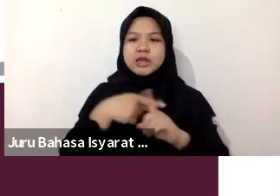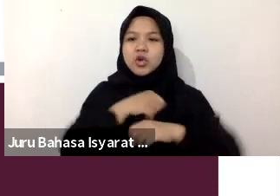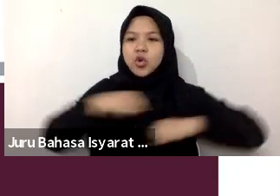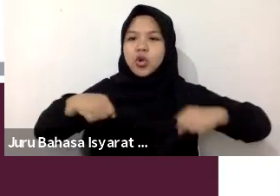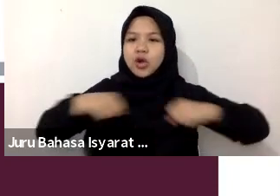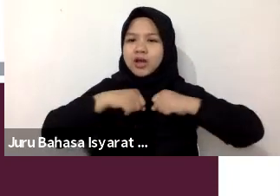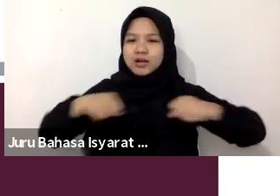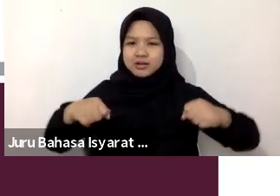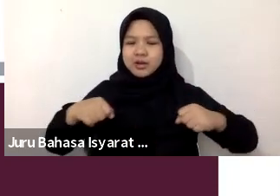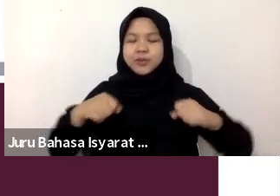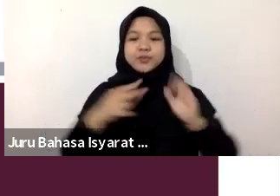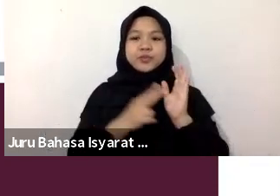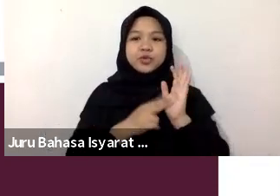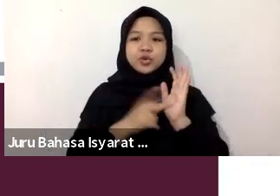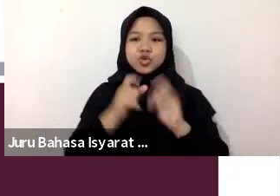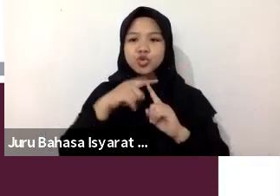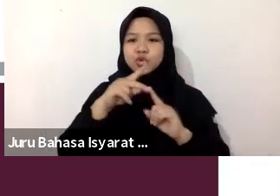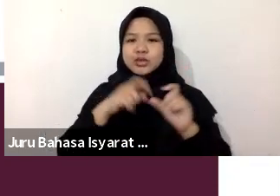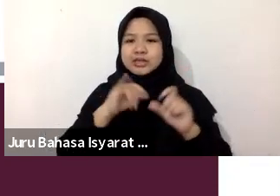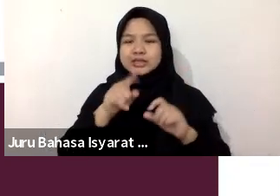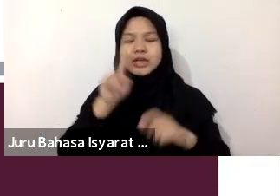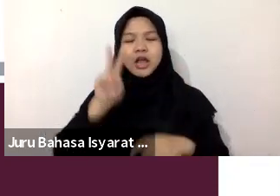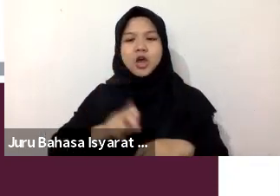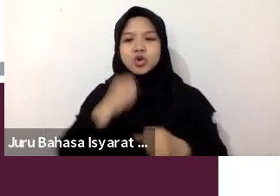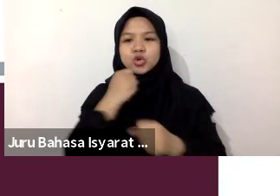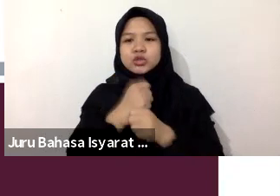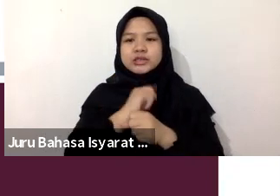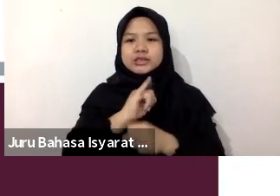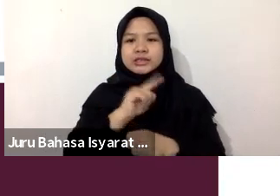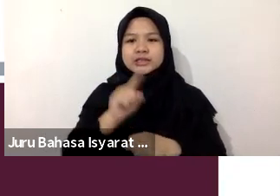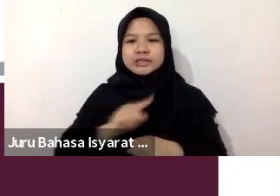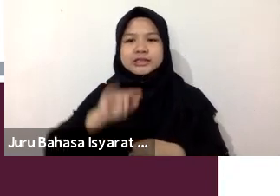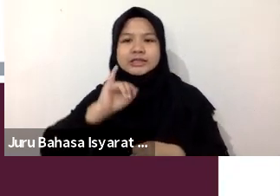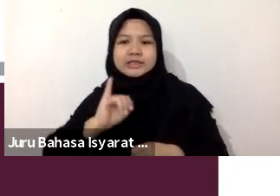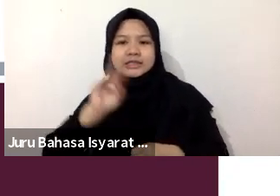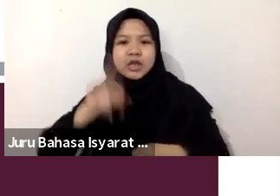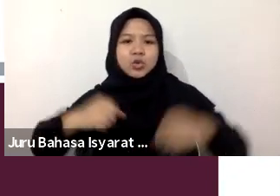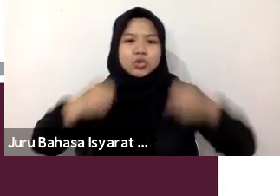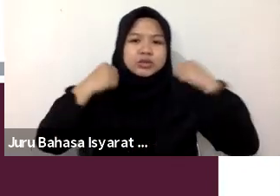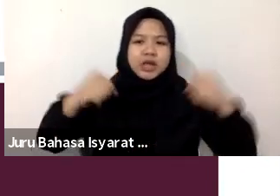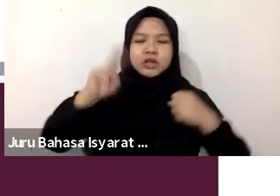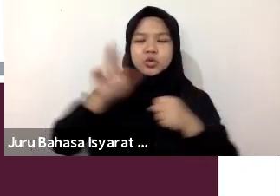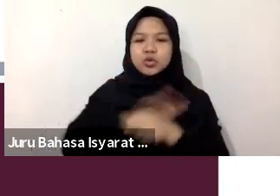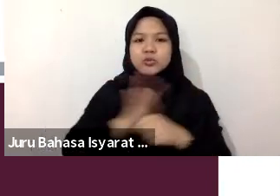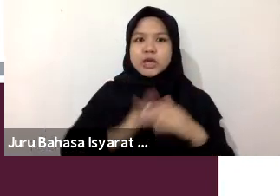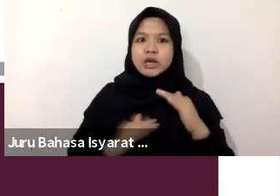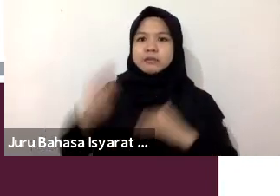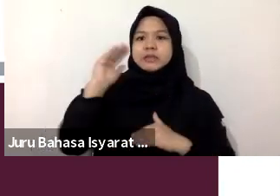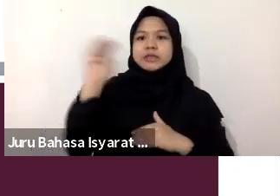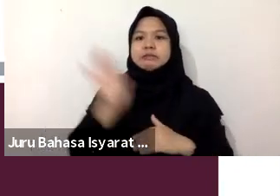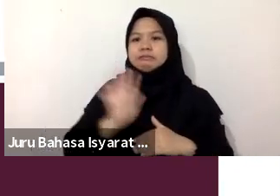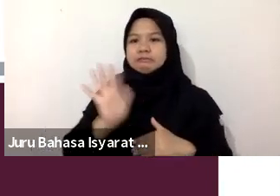saja nutrisi di sini harus bergizi, sehat, dan tentu saja cukup, jangan terlalu berlebihan. Yang